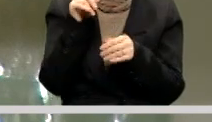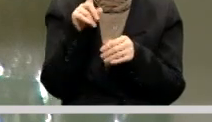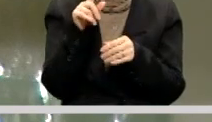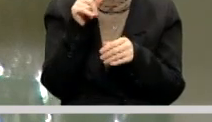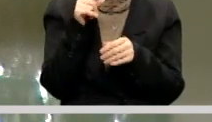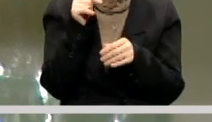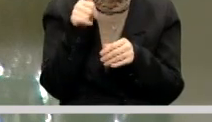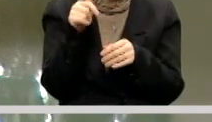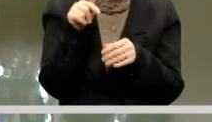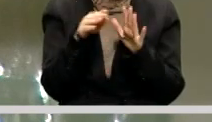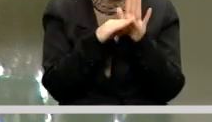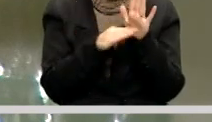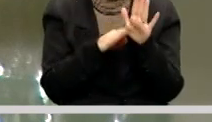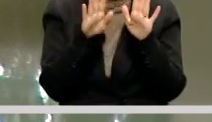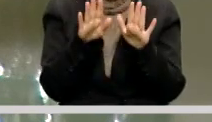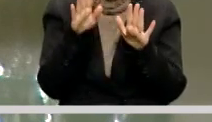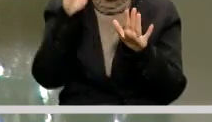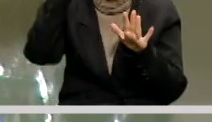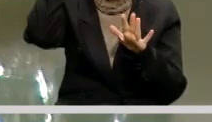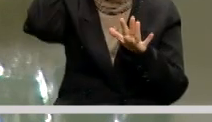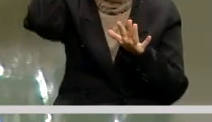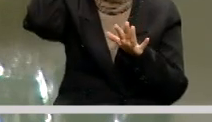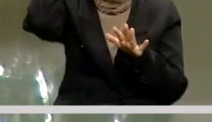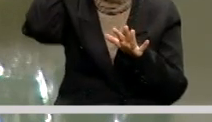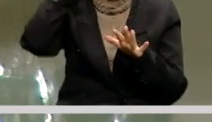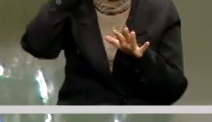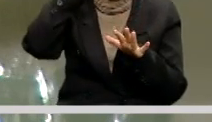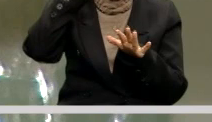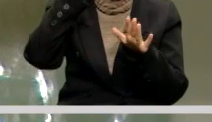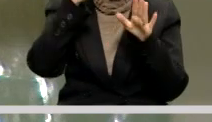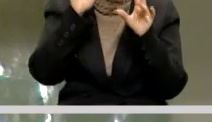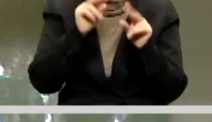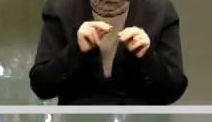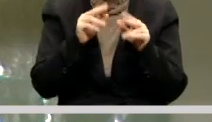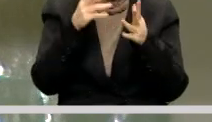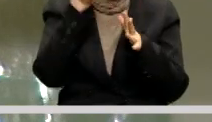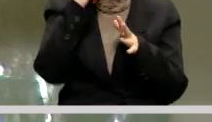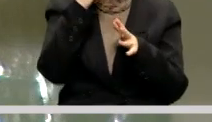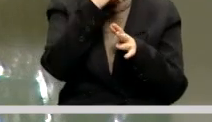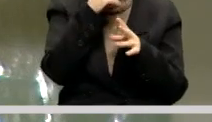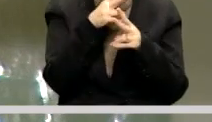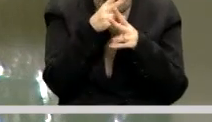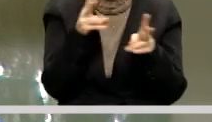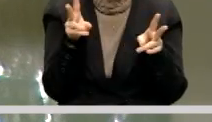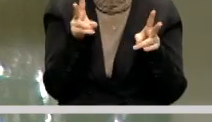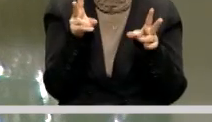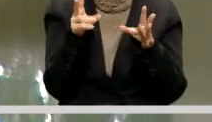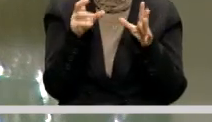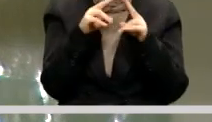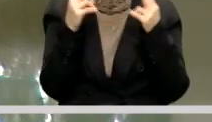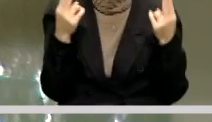Ama peki bilinç tam yerinde? Evet. Osman Bey, yani mesela bir gözünüzü açıyorsunuz, bilinciniz yerinde, dünyada olduğunuzu biliyorsunuz, rüya olmadığını biliyorsunuz ama